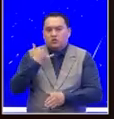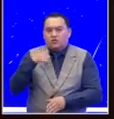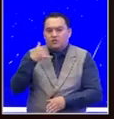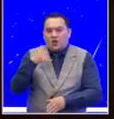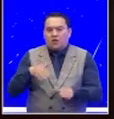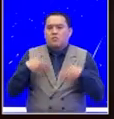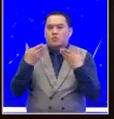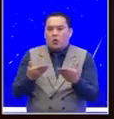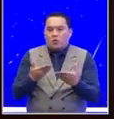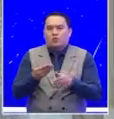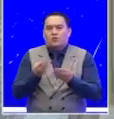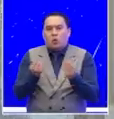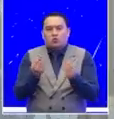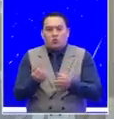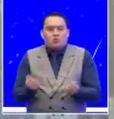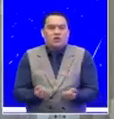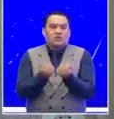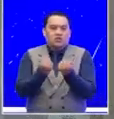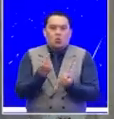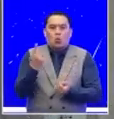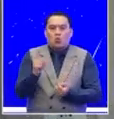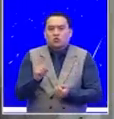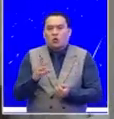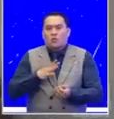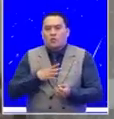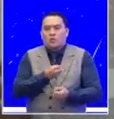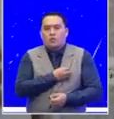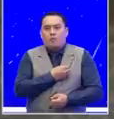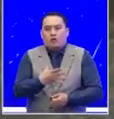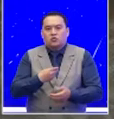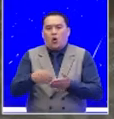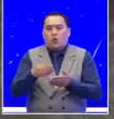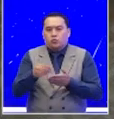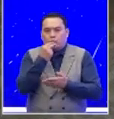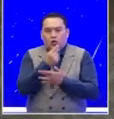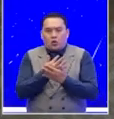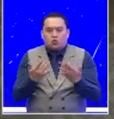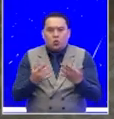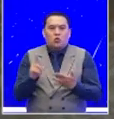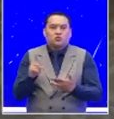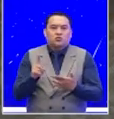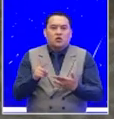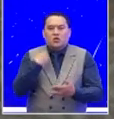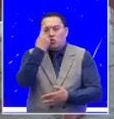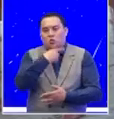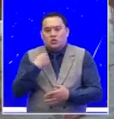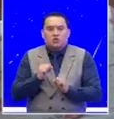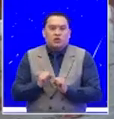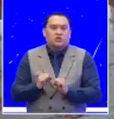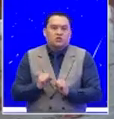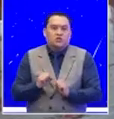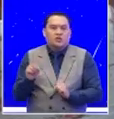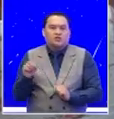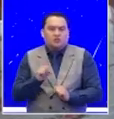связь, предлагая посильную финансовую поддержку. Так, на пожертвования меценатов закупаются продуктовые корзины, а также средства